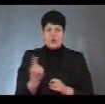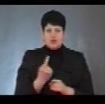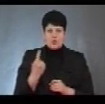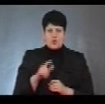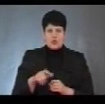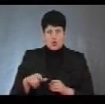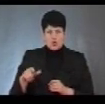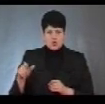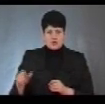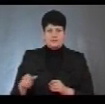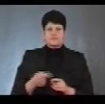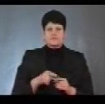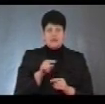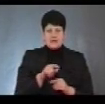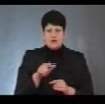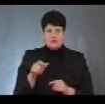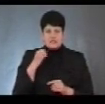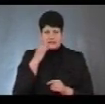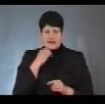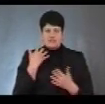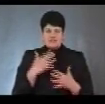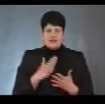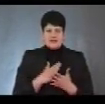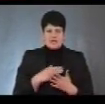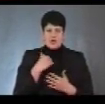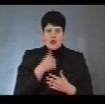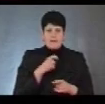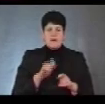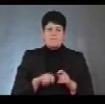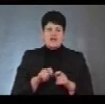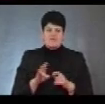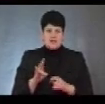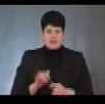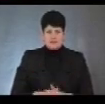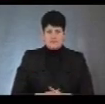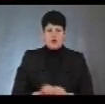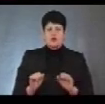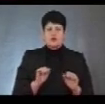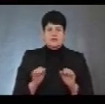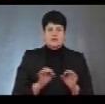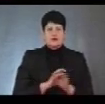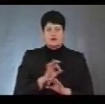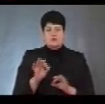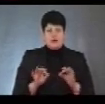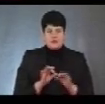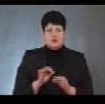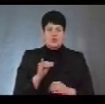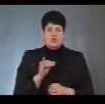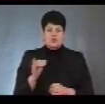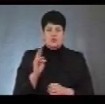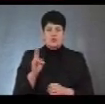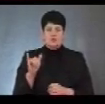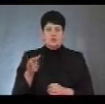людях. Ці люди старенькі вже є роками перевірені. Координатор проєктів громадського об'єднання «Файне.UA» Юрій